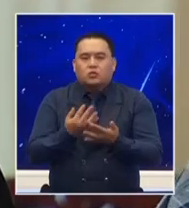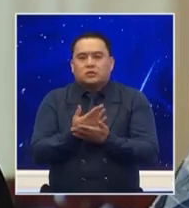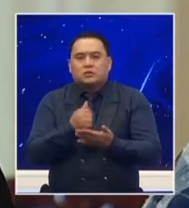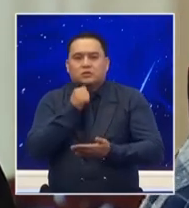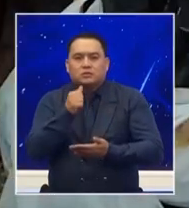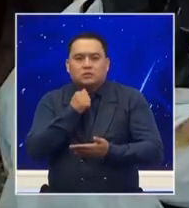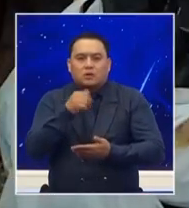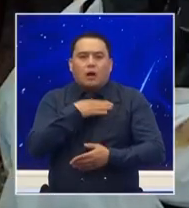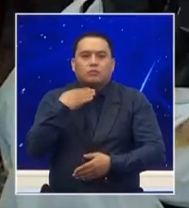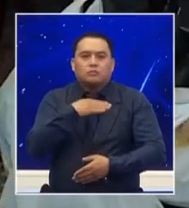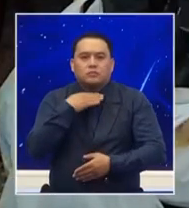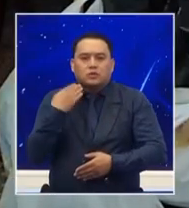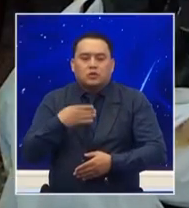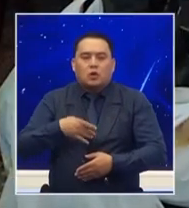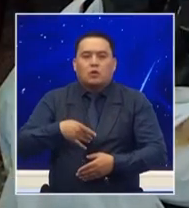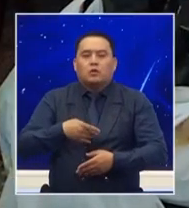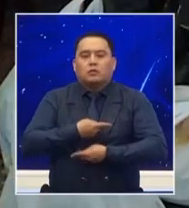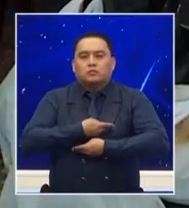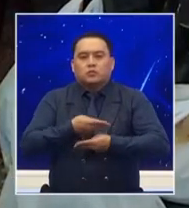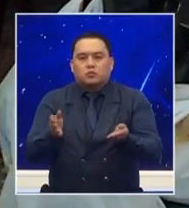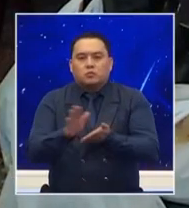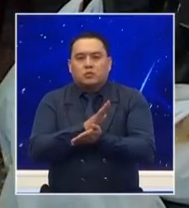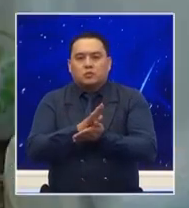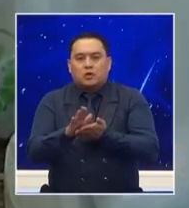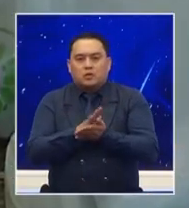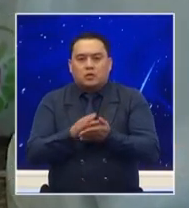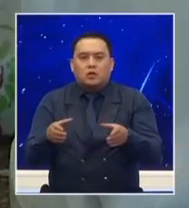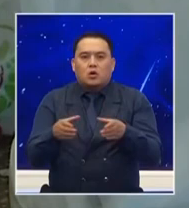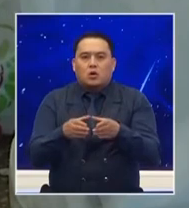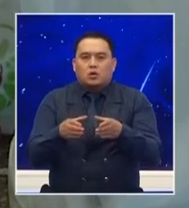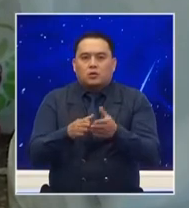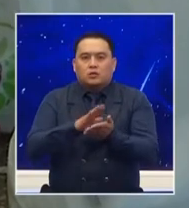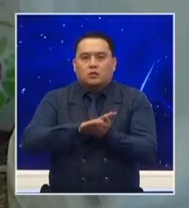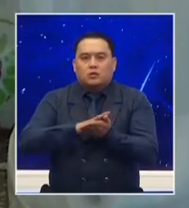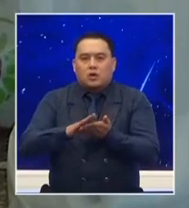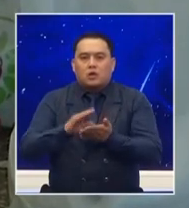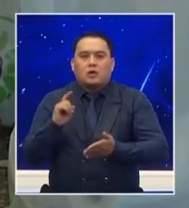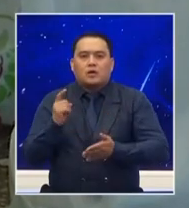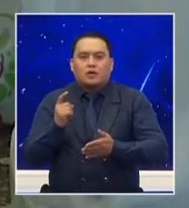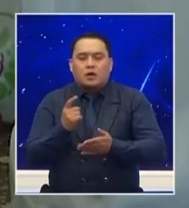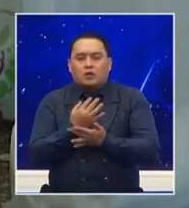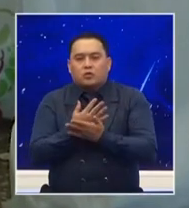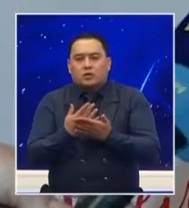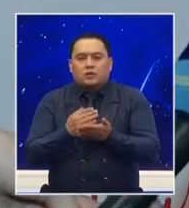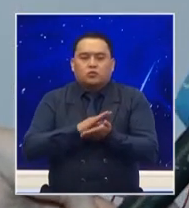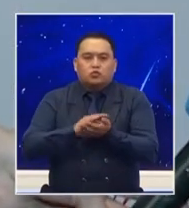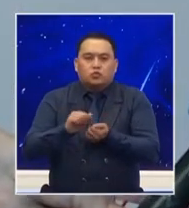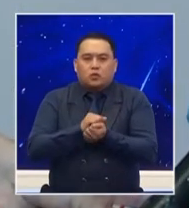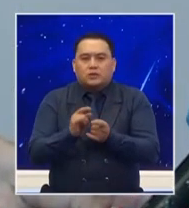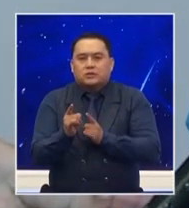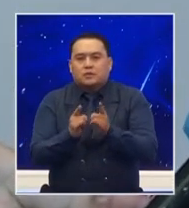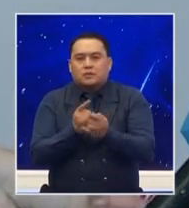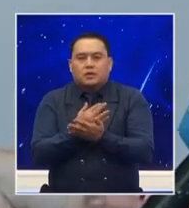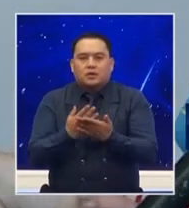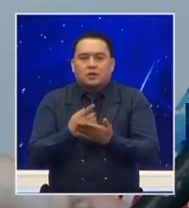қара мал еті салынған себеттерді үлестірді. Қайырымдылық қоржынында тазартқыш химиялық заттарға дейін салынған. Алматы